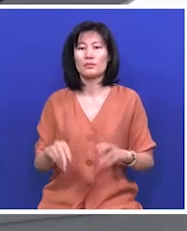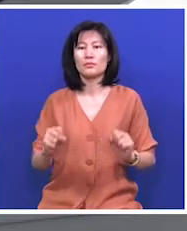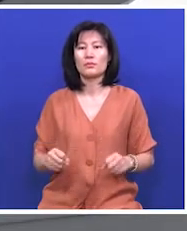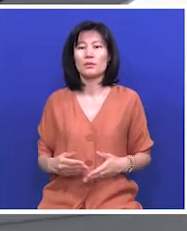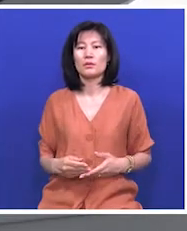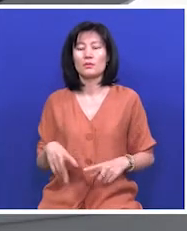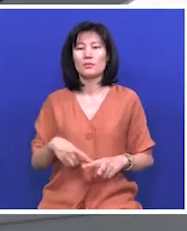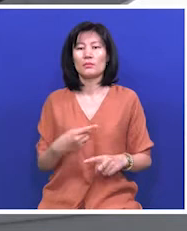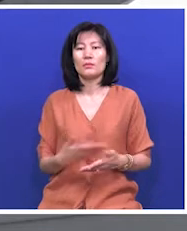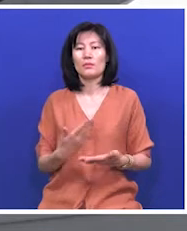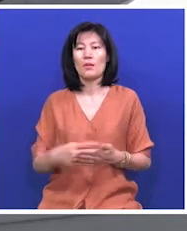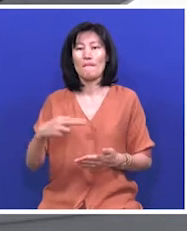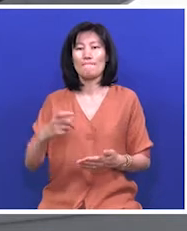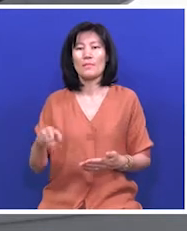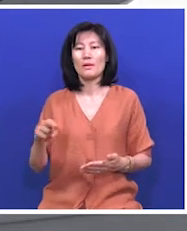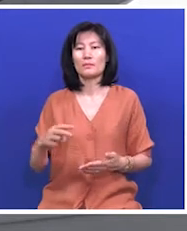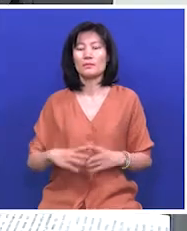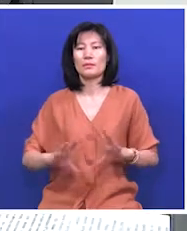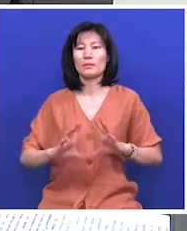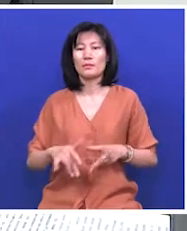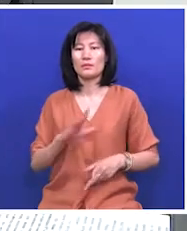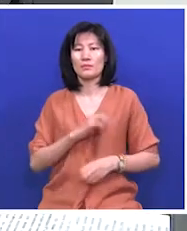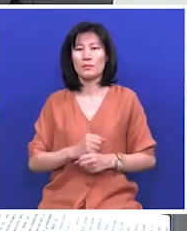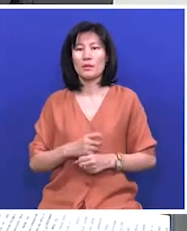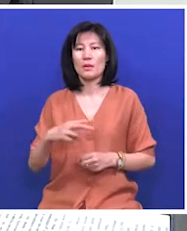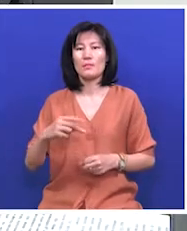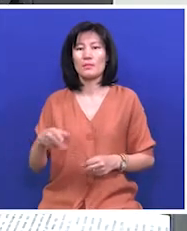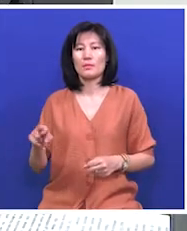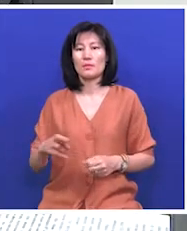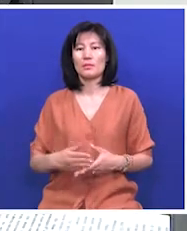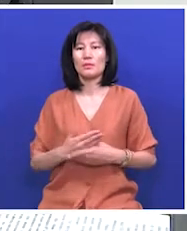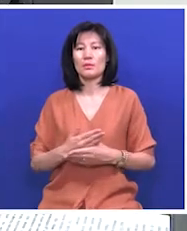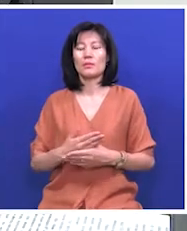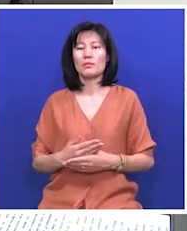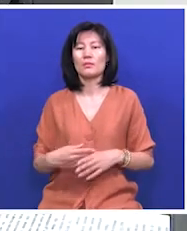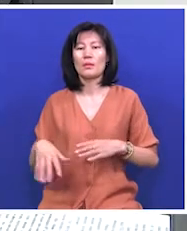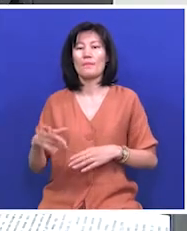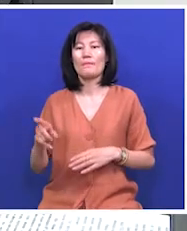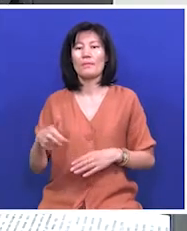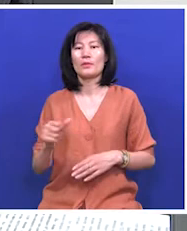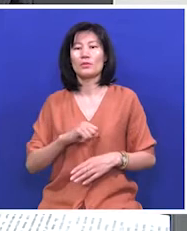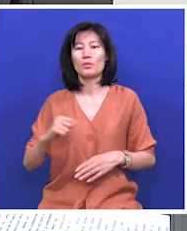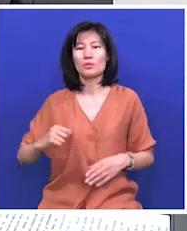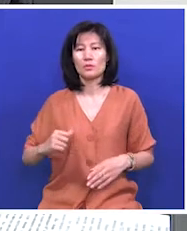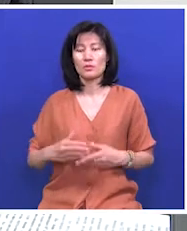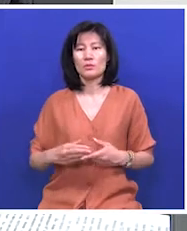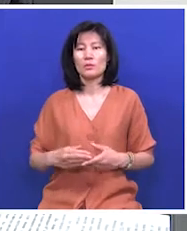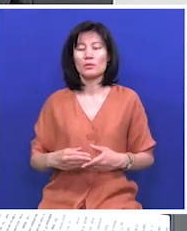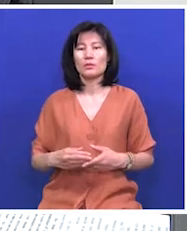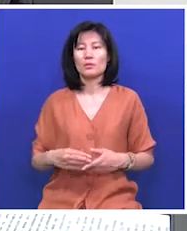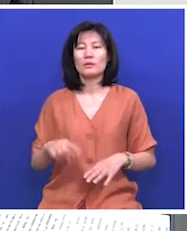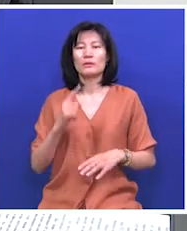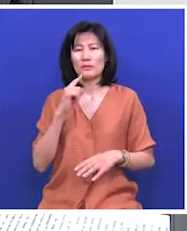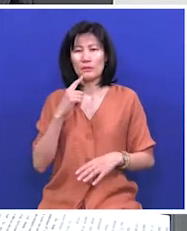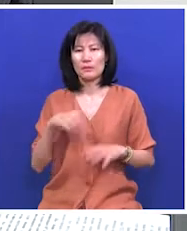сатылды. Әрине, мына пандемияның әлемде шарпыған мына пандемияның әсері бізге де өз кесірін